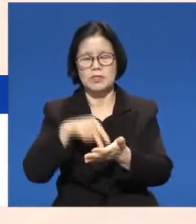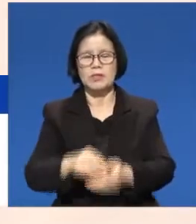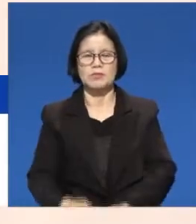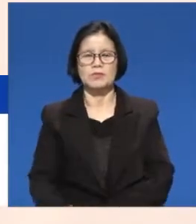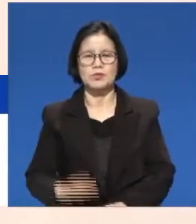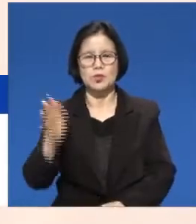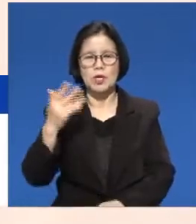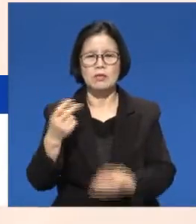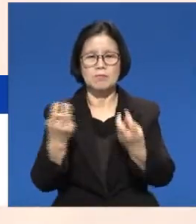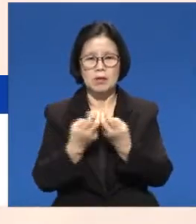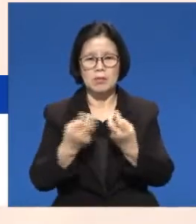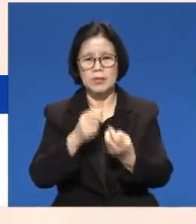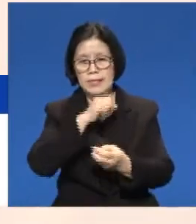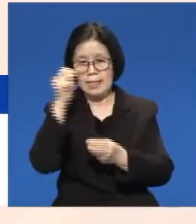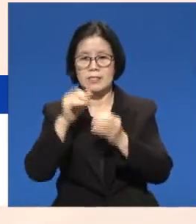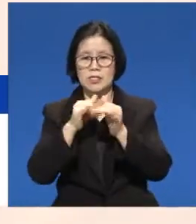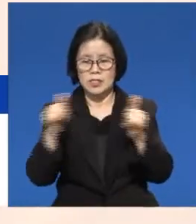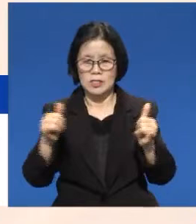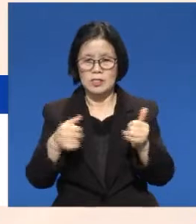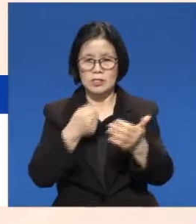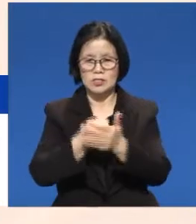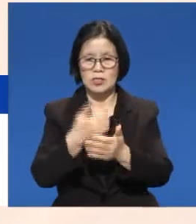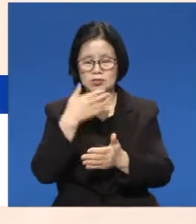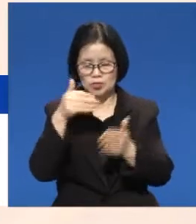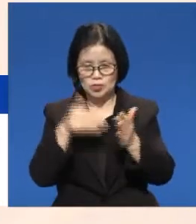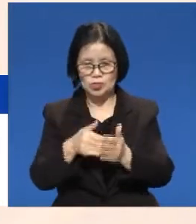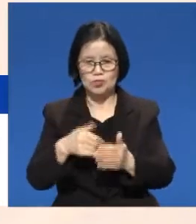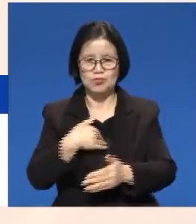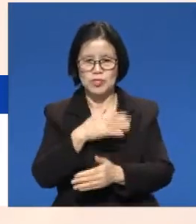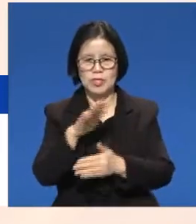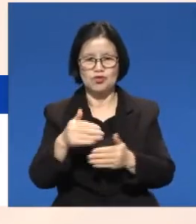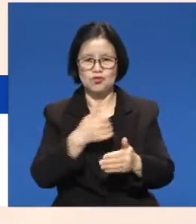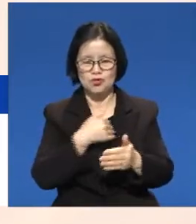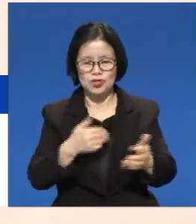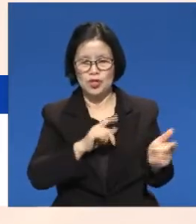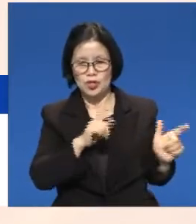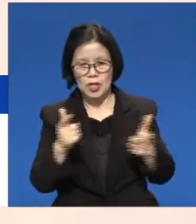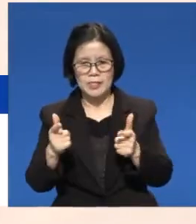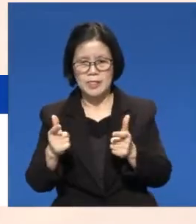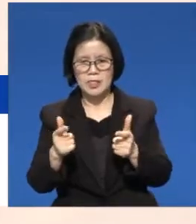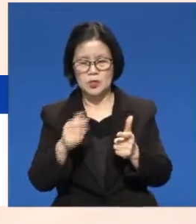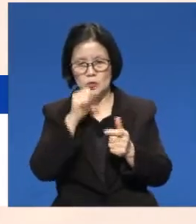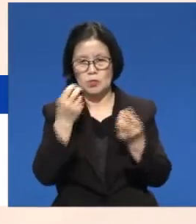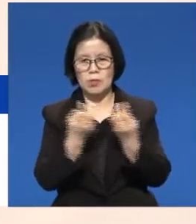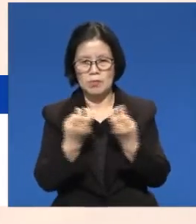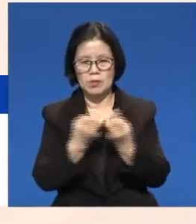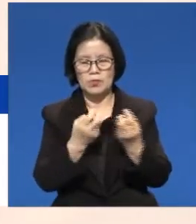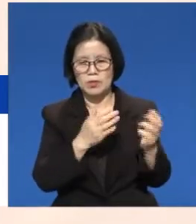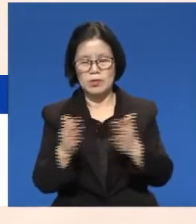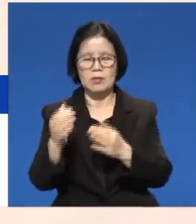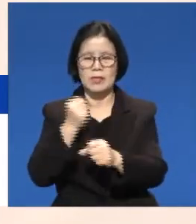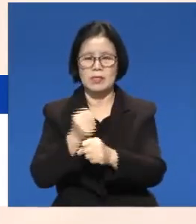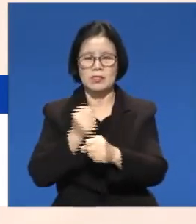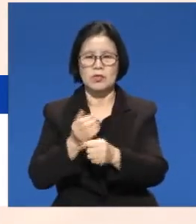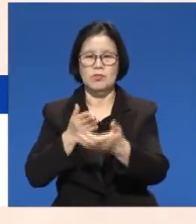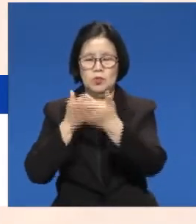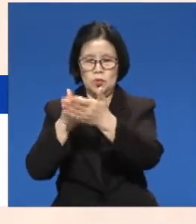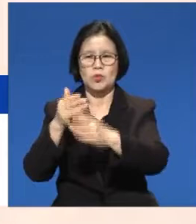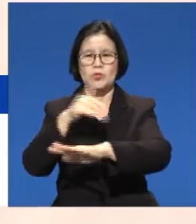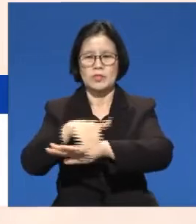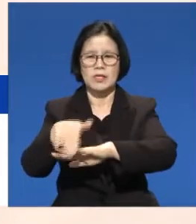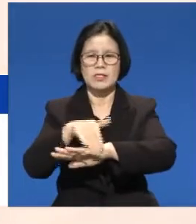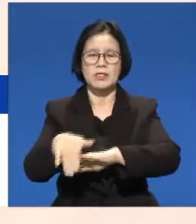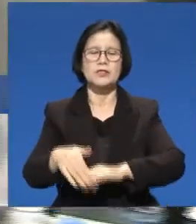무엇인지는 당선 님께서 별장 하실 수 있도록 저희들이 충분히 여러가지 좋은 방법들을 만들어서 보고들이